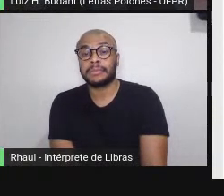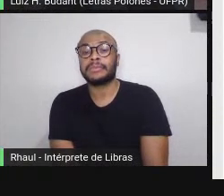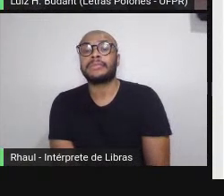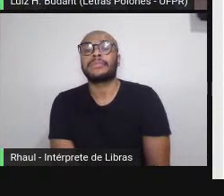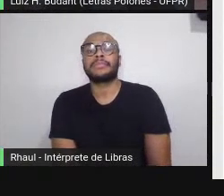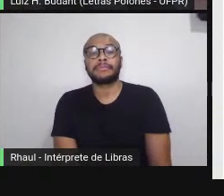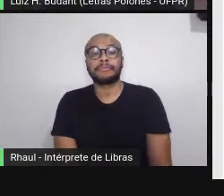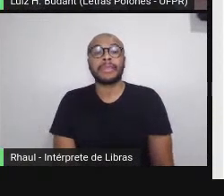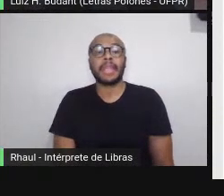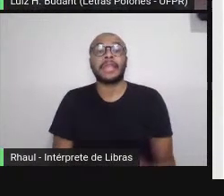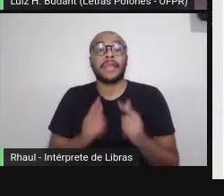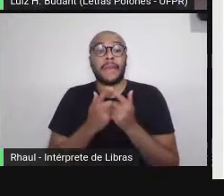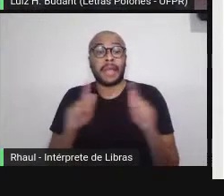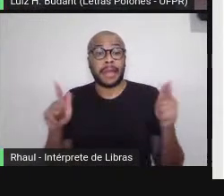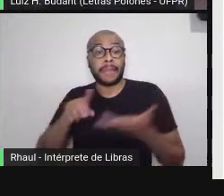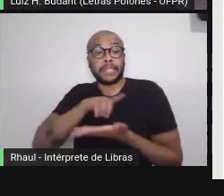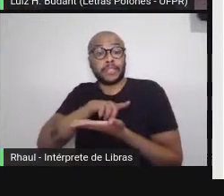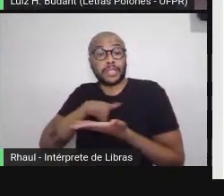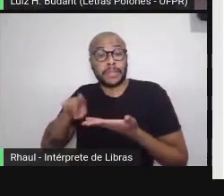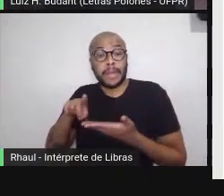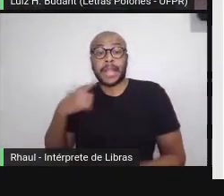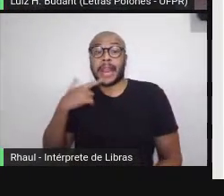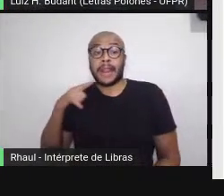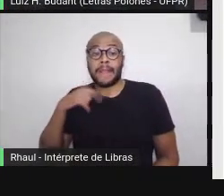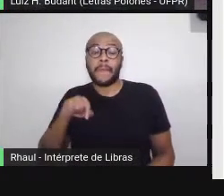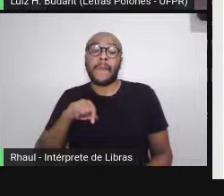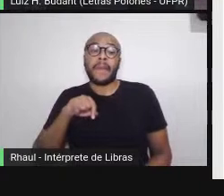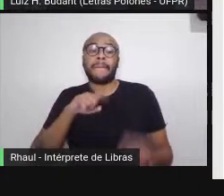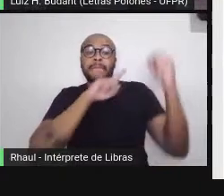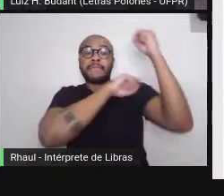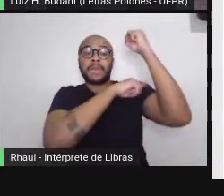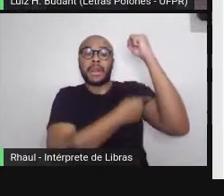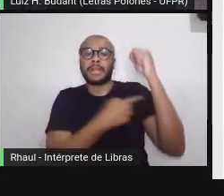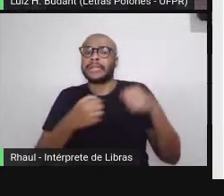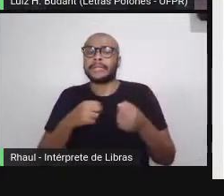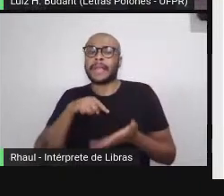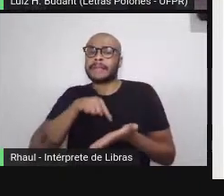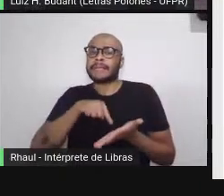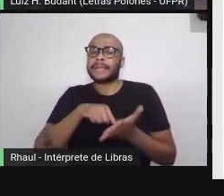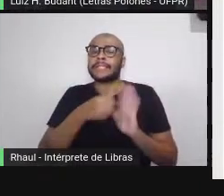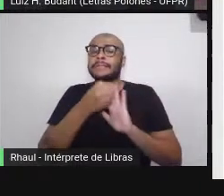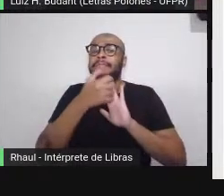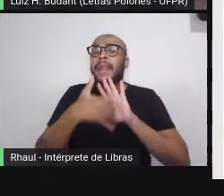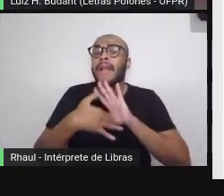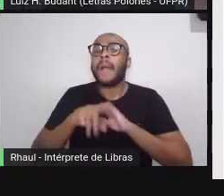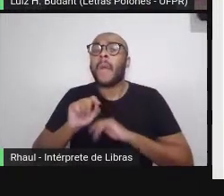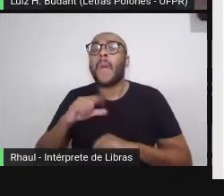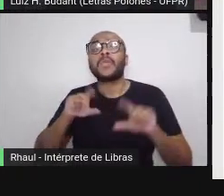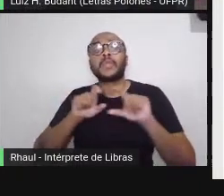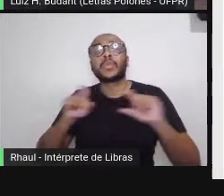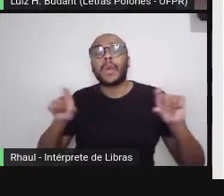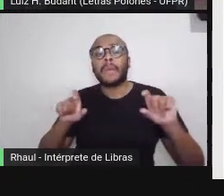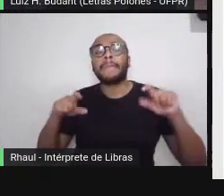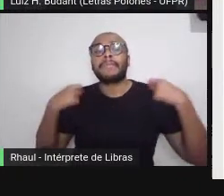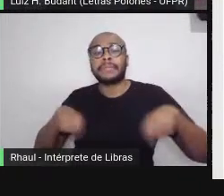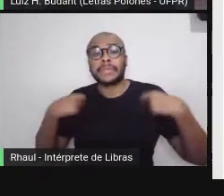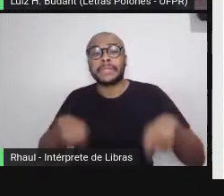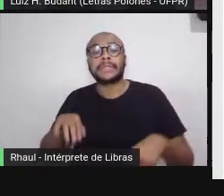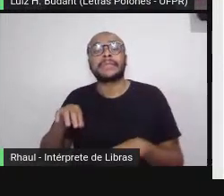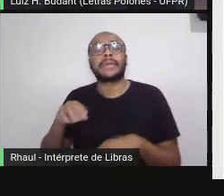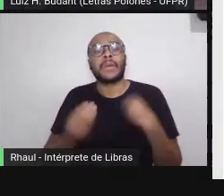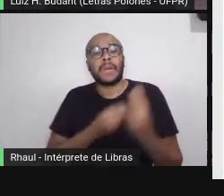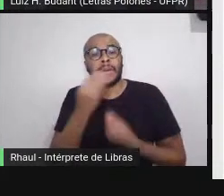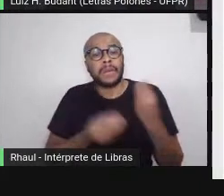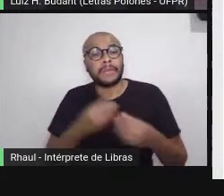As gramáticas e os dicionários da língua polonesa, eles falam que os sobrenomes devem ser declinados e que não